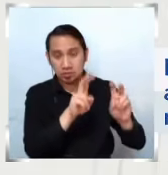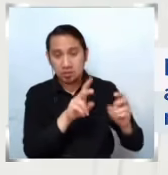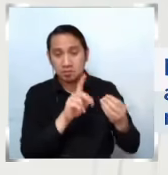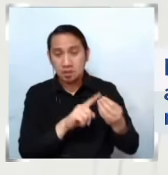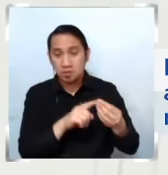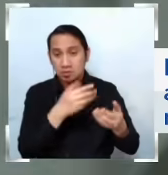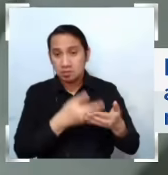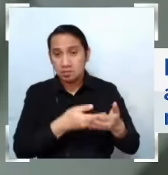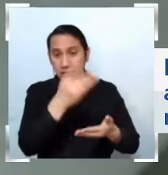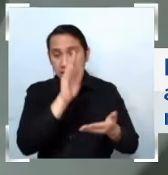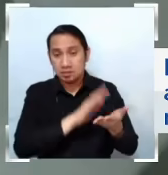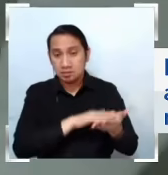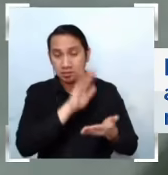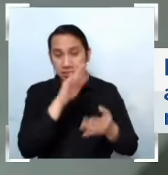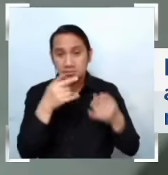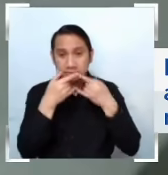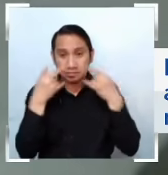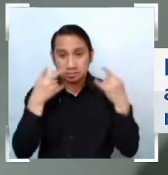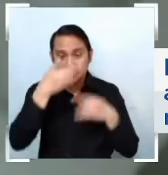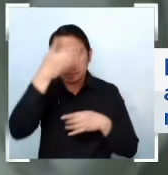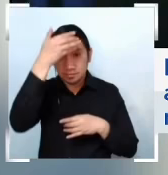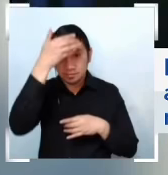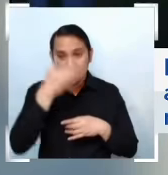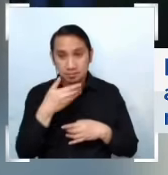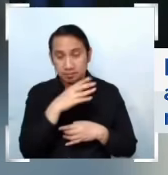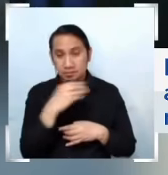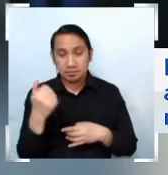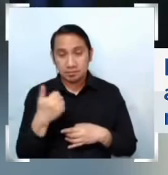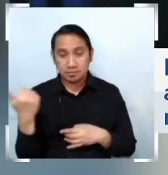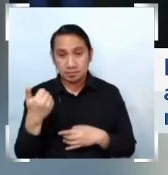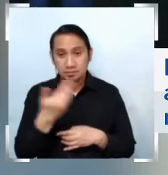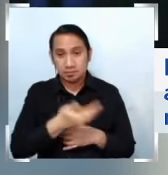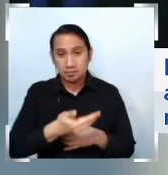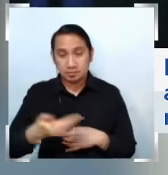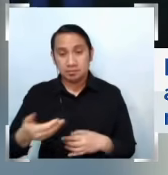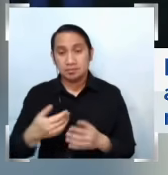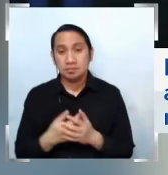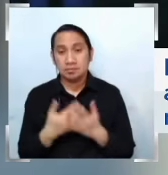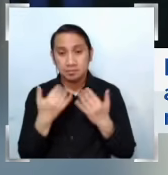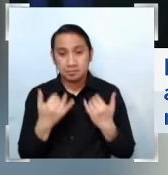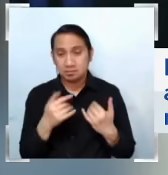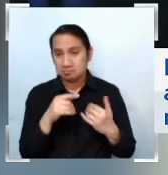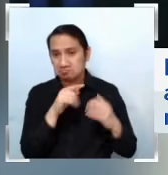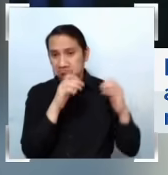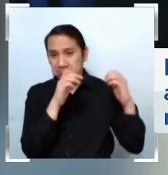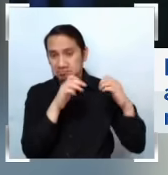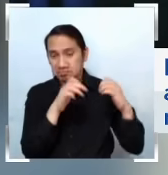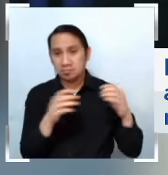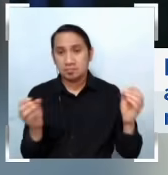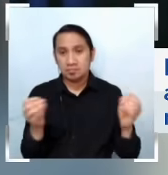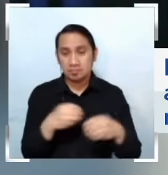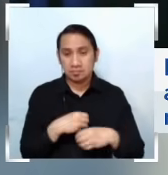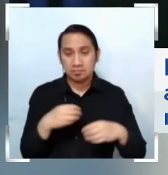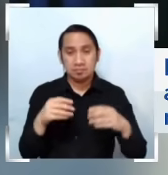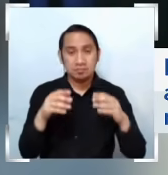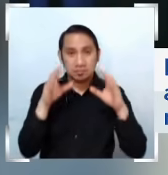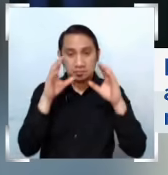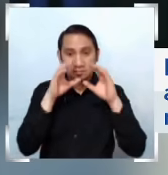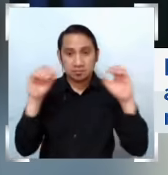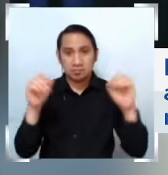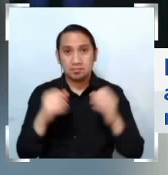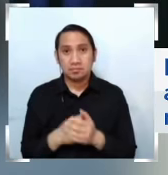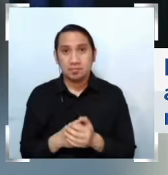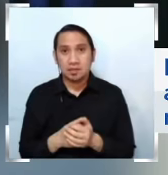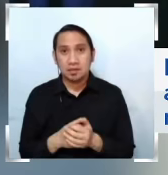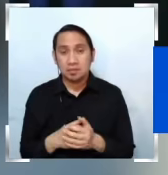mask, face shield at iba pang medical supplies. Inaasahan na raw yan ng Malacanang. Matatapos lang po yan sa eleksyon.